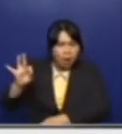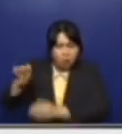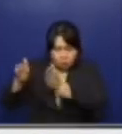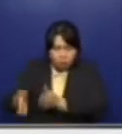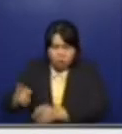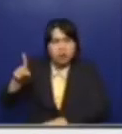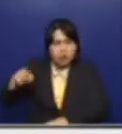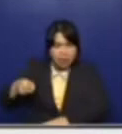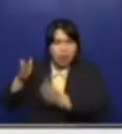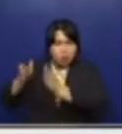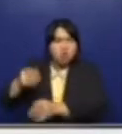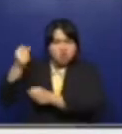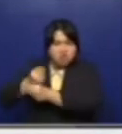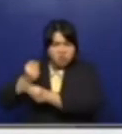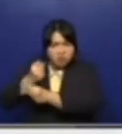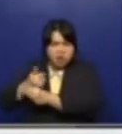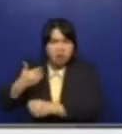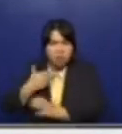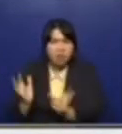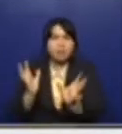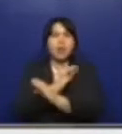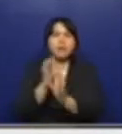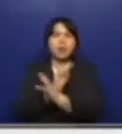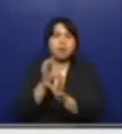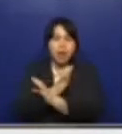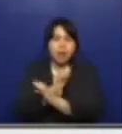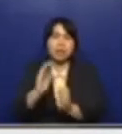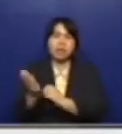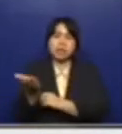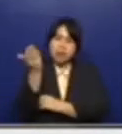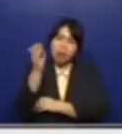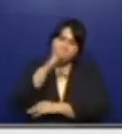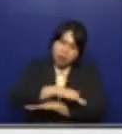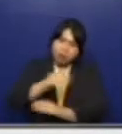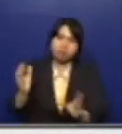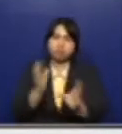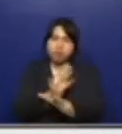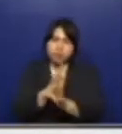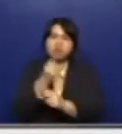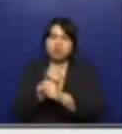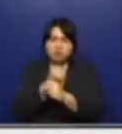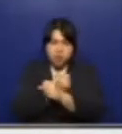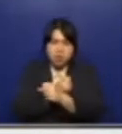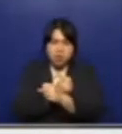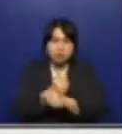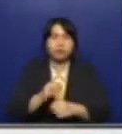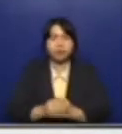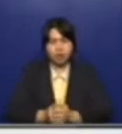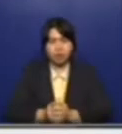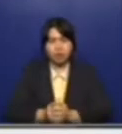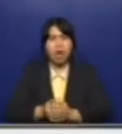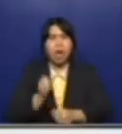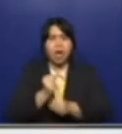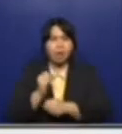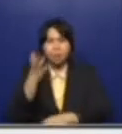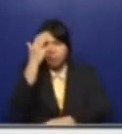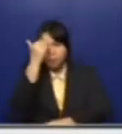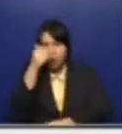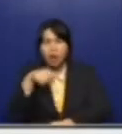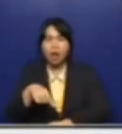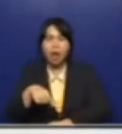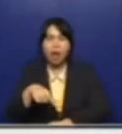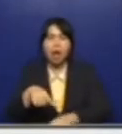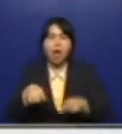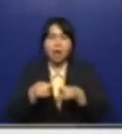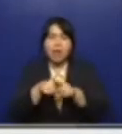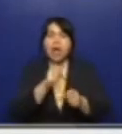คนมันจะมีเป็นผัดเช้าเย็นเช้าเย็นเปลี่ยนกันสร้างอะไรครับสร้างยูนิต